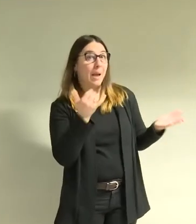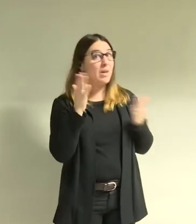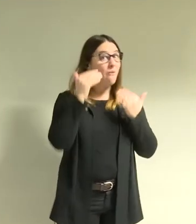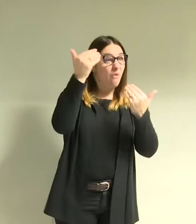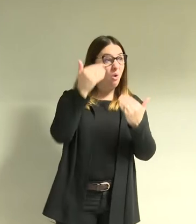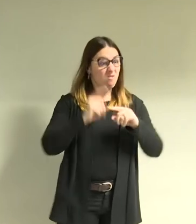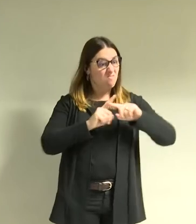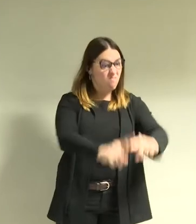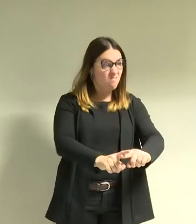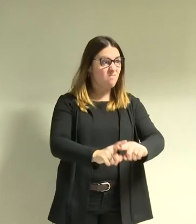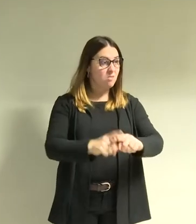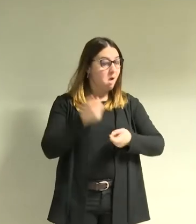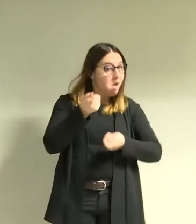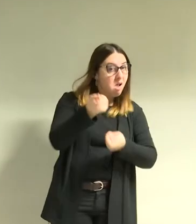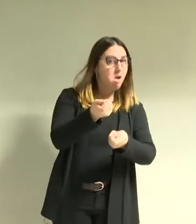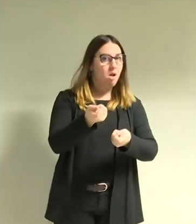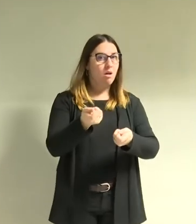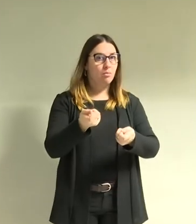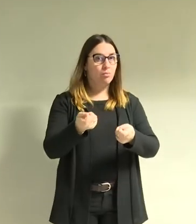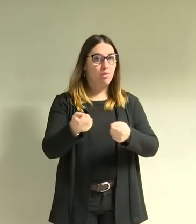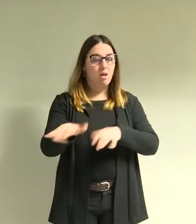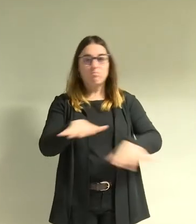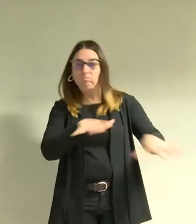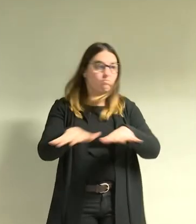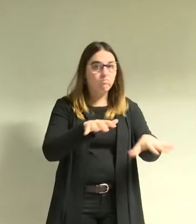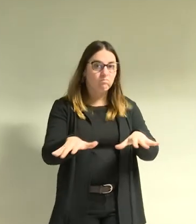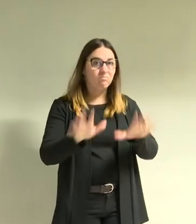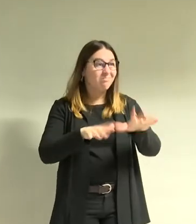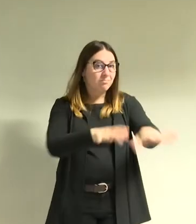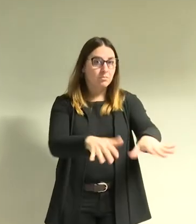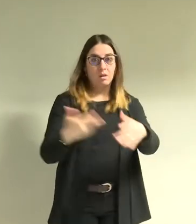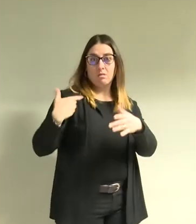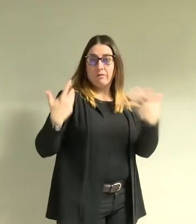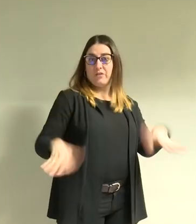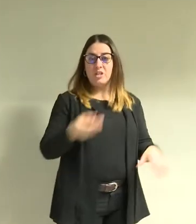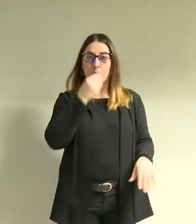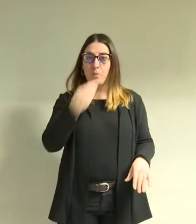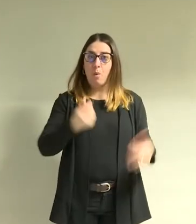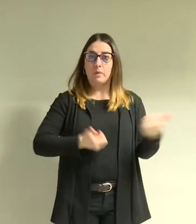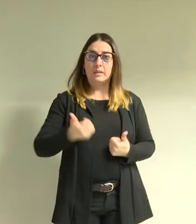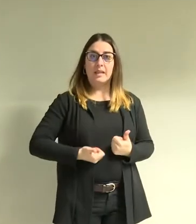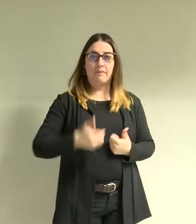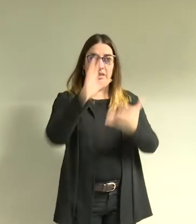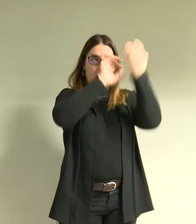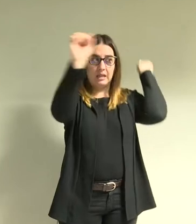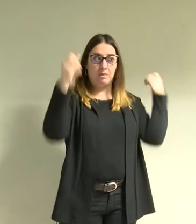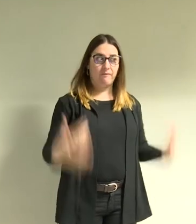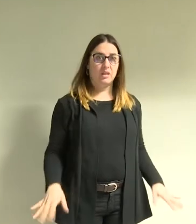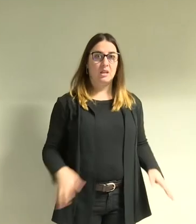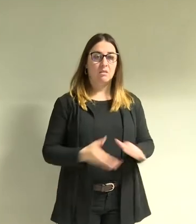pour essayer de mobilisés pour quelque chose qui est a priori a été pris en compte par les services académiques déjà